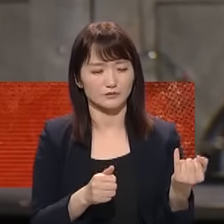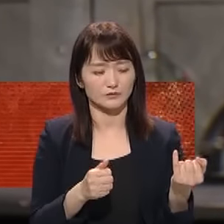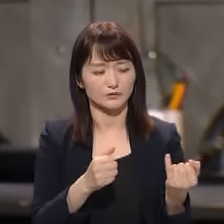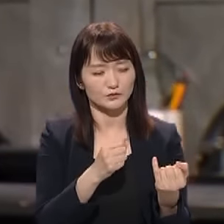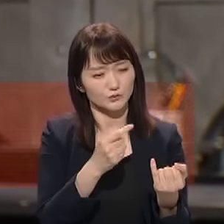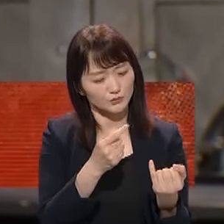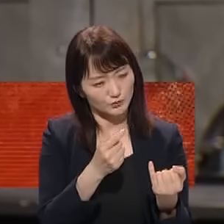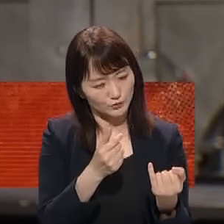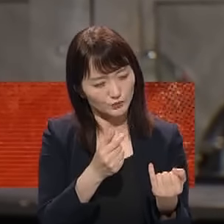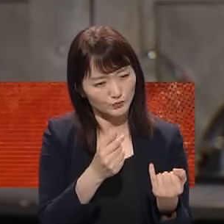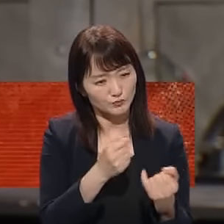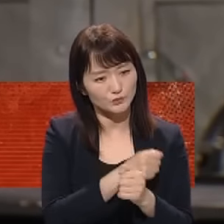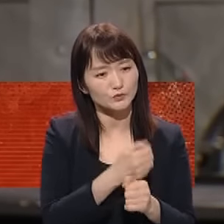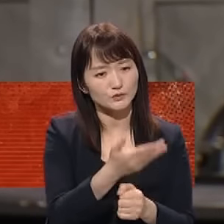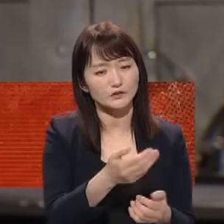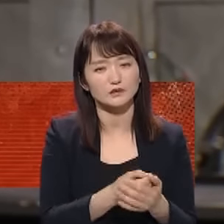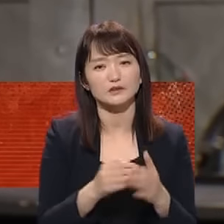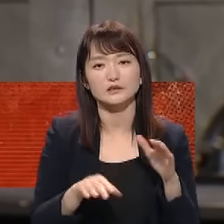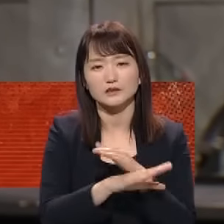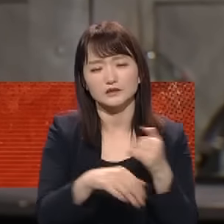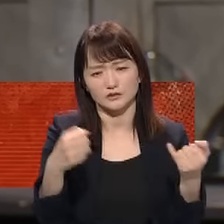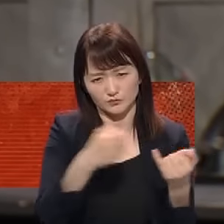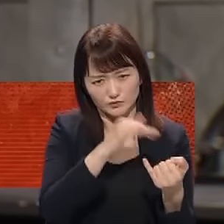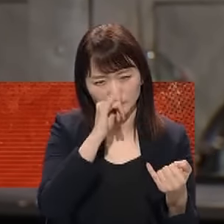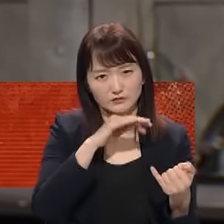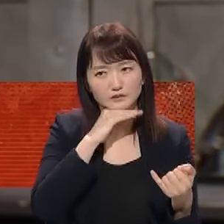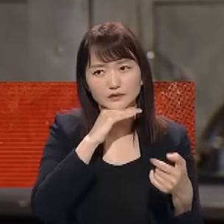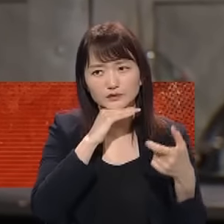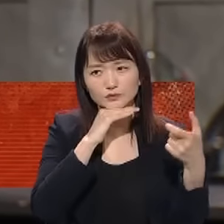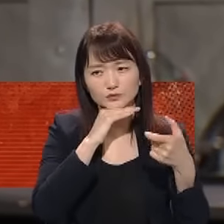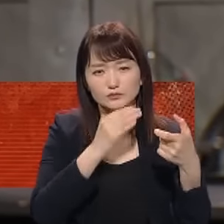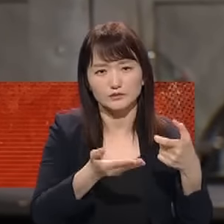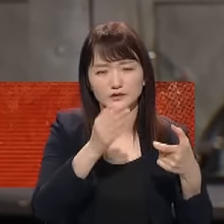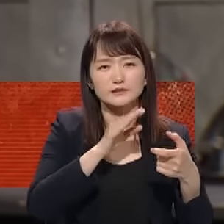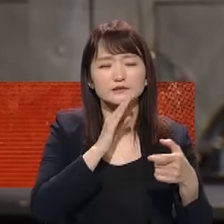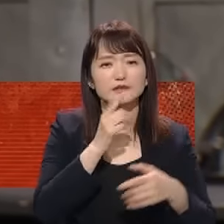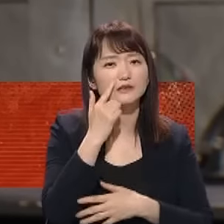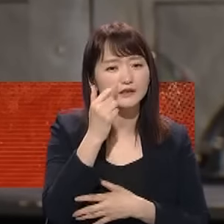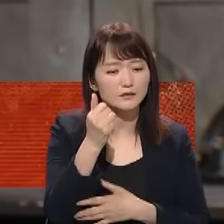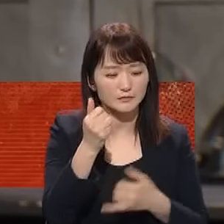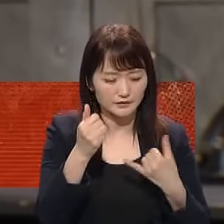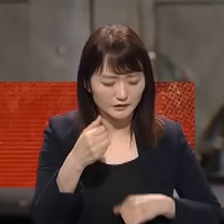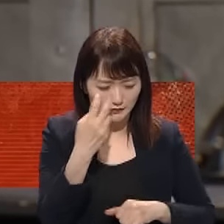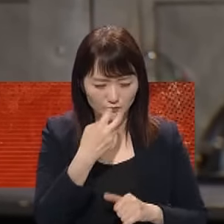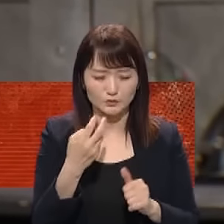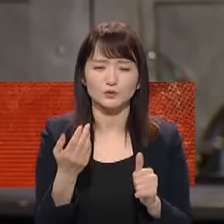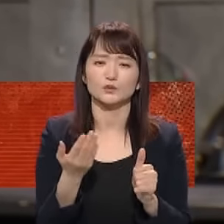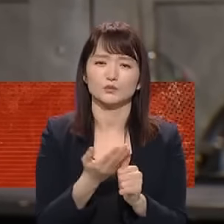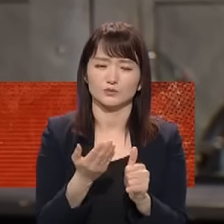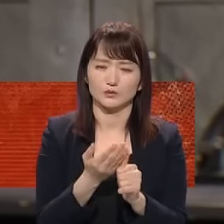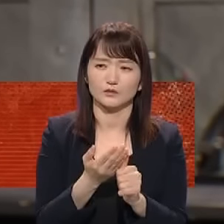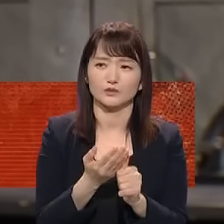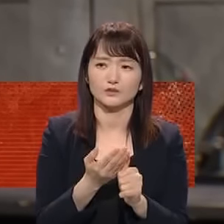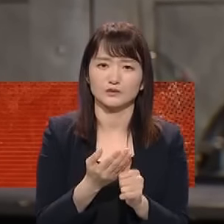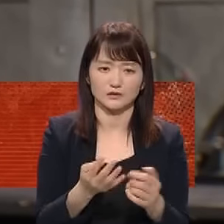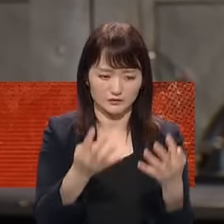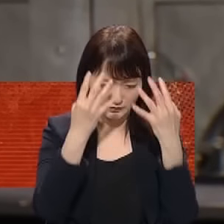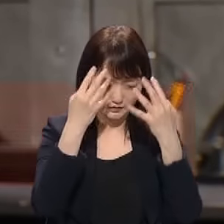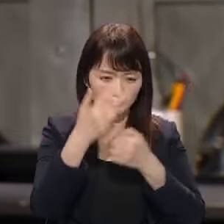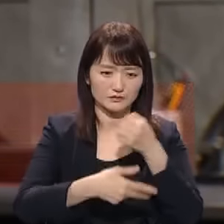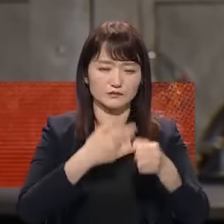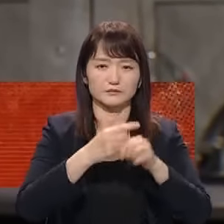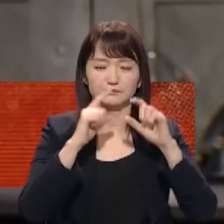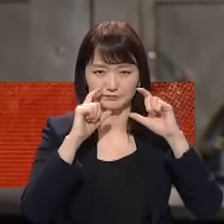그래도 가정폭력이 좀 있었고 또 60세 넘는 친정아버지가 애들 돌보고 있는 점 감안해서 징역